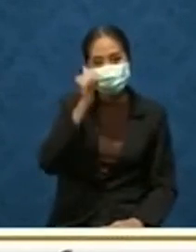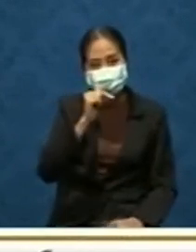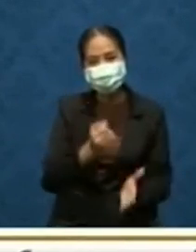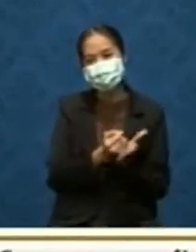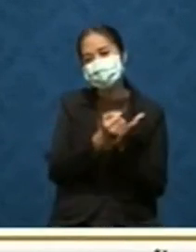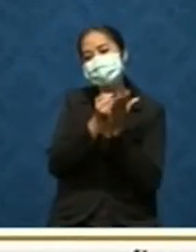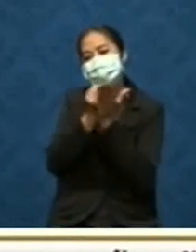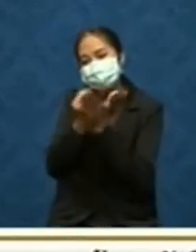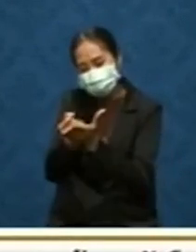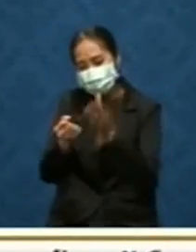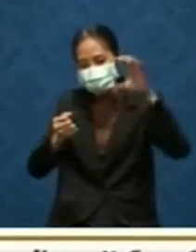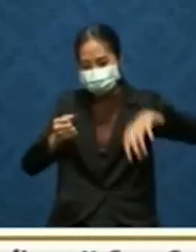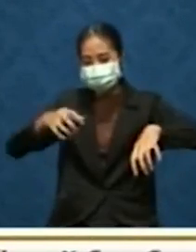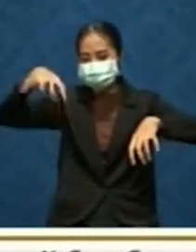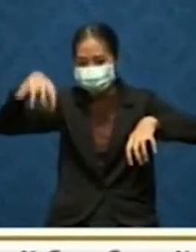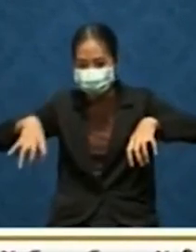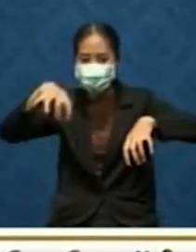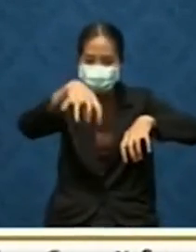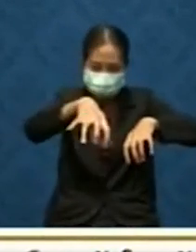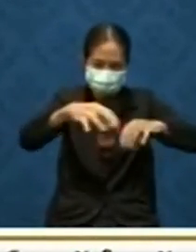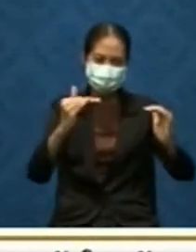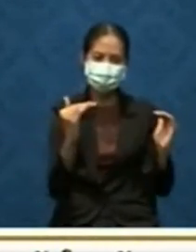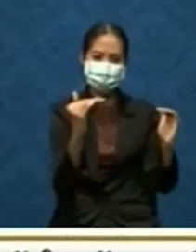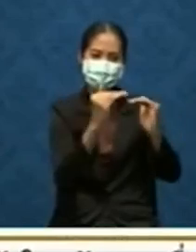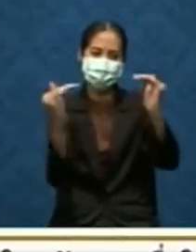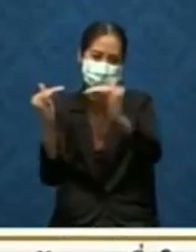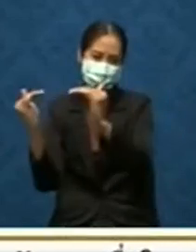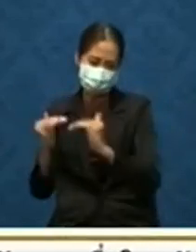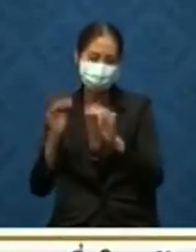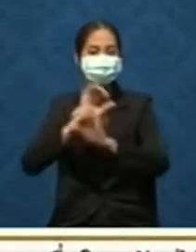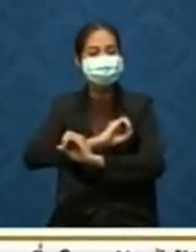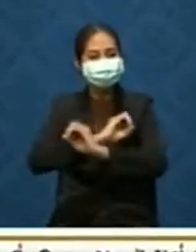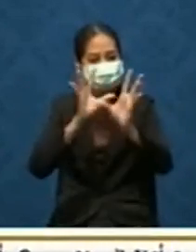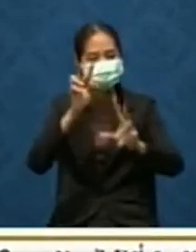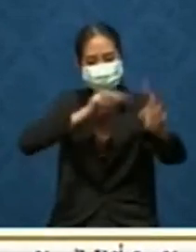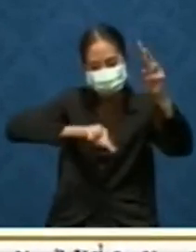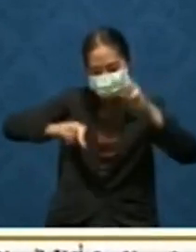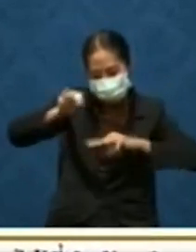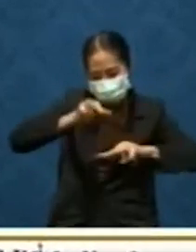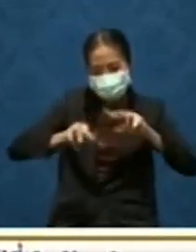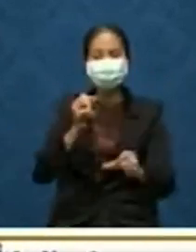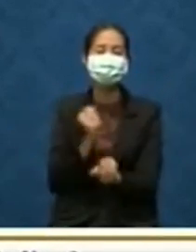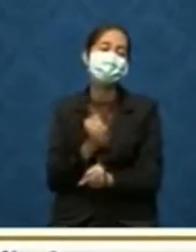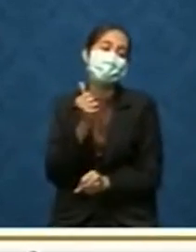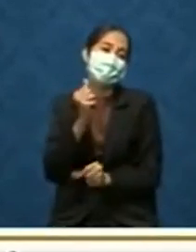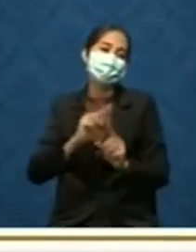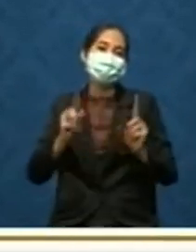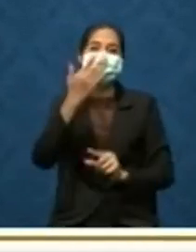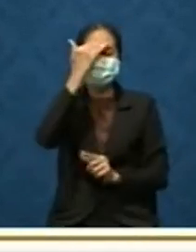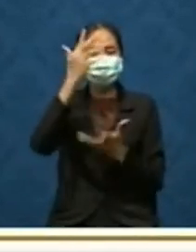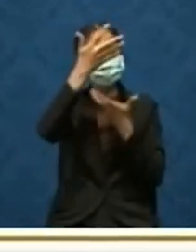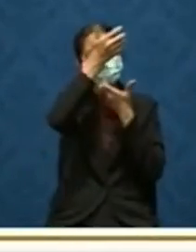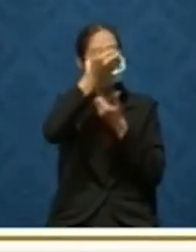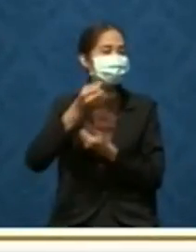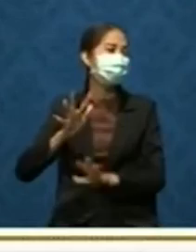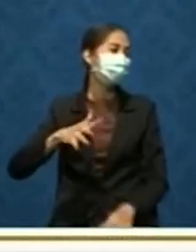การรักษาถ่วงดุลให้ทุกเสาร์นั้นสามารถที่จะมีความโปร่งใสและสามารถตรวจสอบท้วงติงได้เรากลับเพิกเฉยเขา